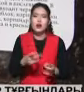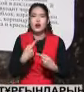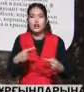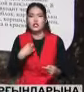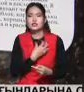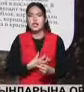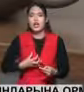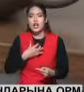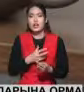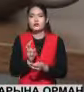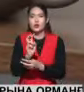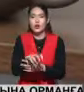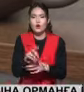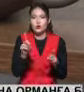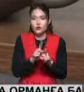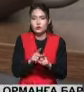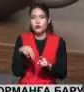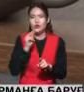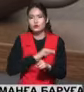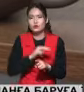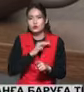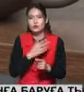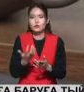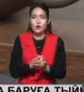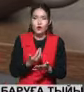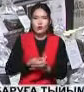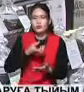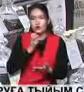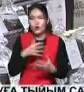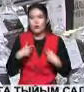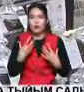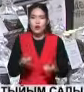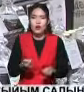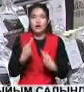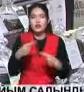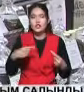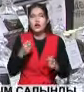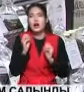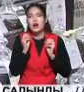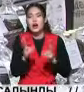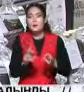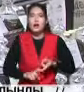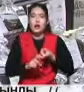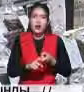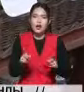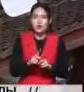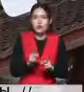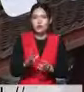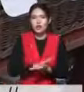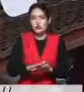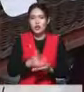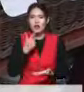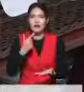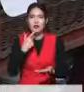еңбегімен шұғылданғанда сергу үшін ішкен. Негізінен ол сүзек, дизентерия тәрізді аса қауіпті бактерияларды жояды. Қан құрамын,